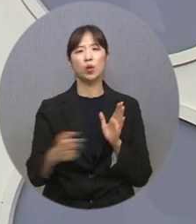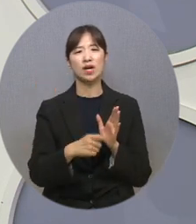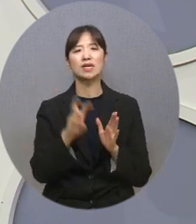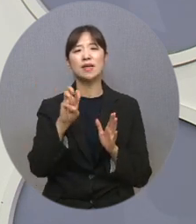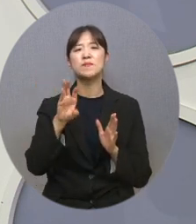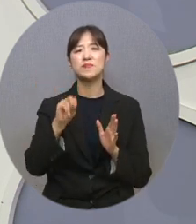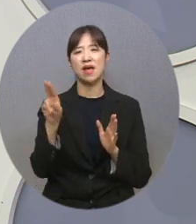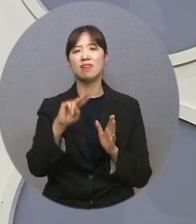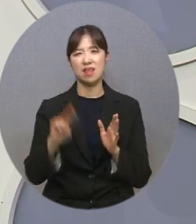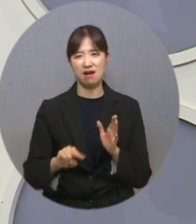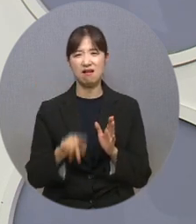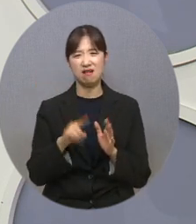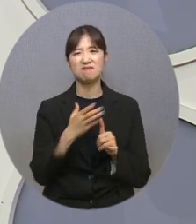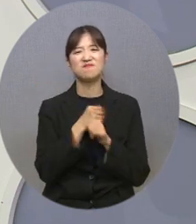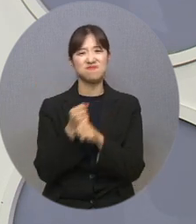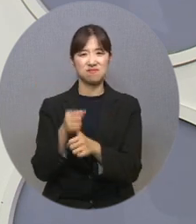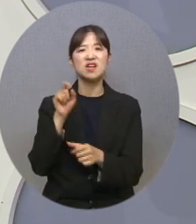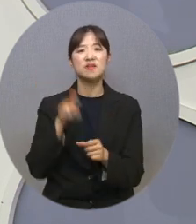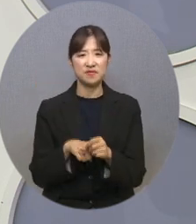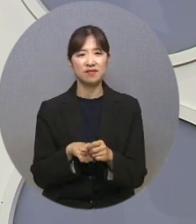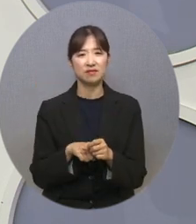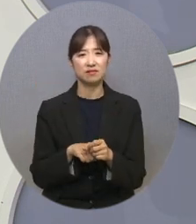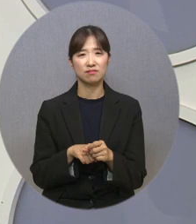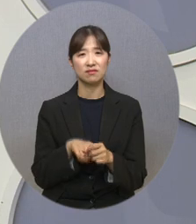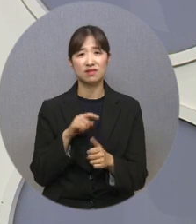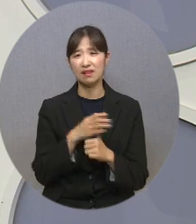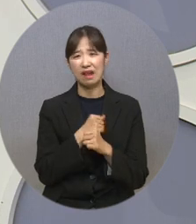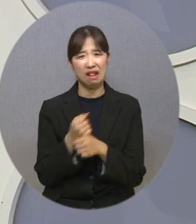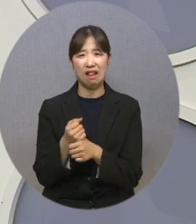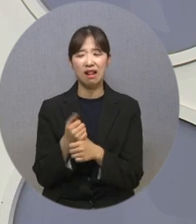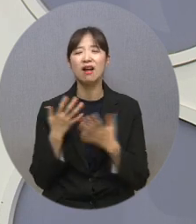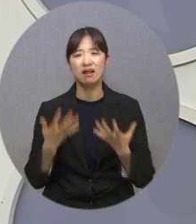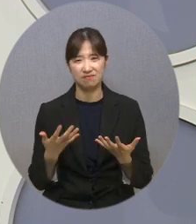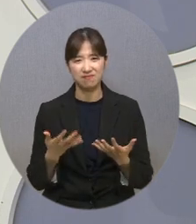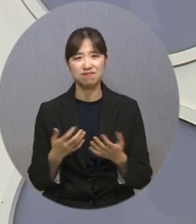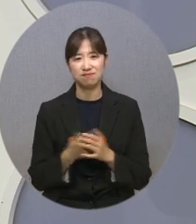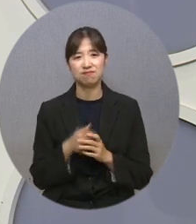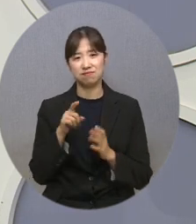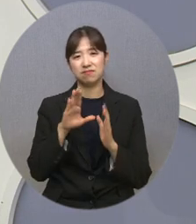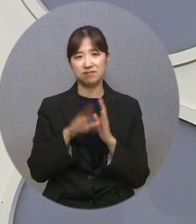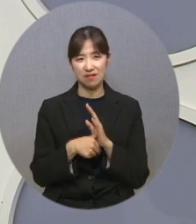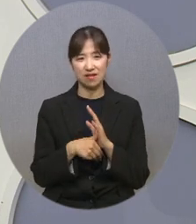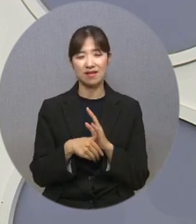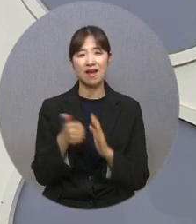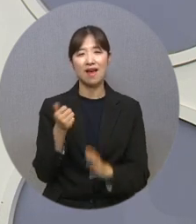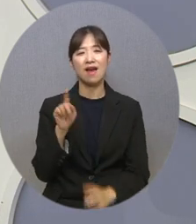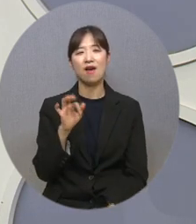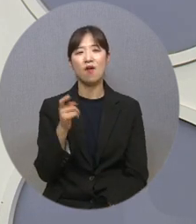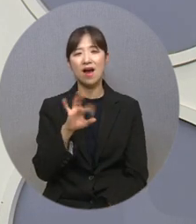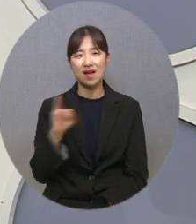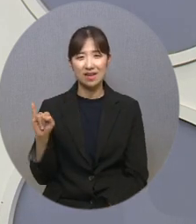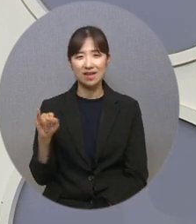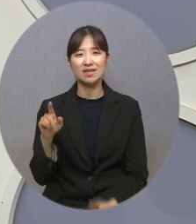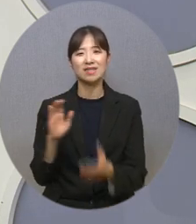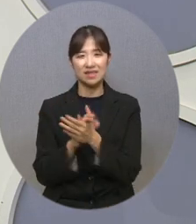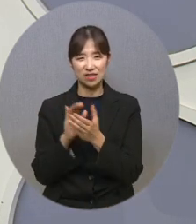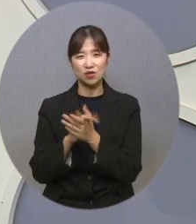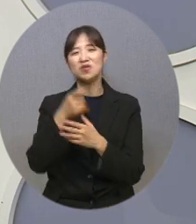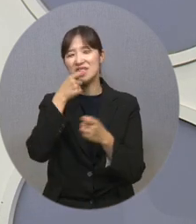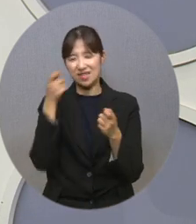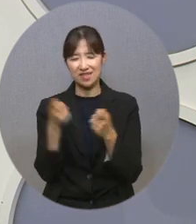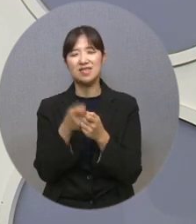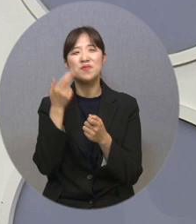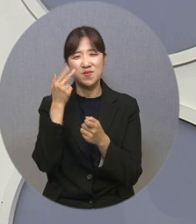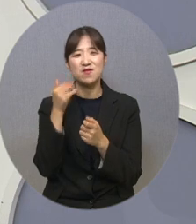그 현상금이 걸렸어요. 잡히면 가는 거죠. 그렇지. 그때 하와이에 있는 그 장의사 친구하고 미국